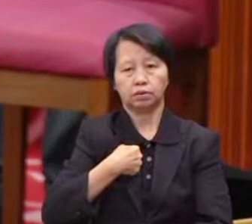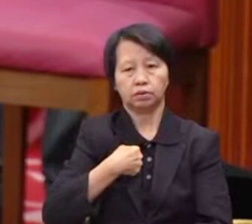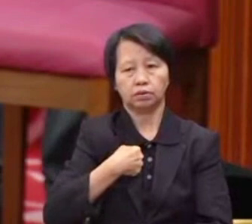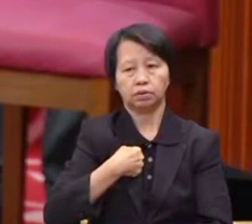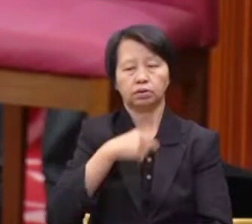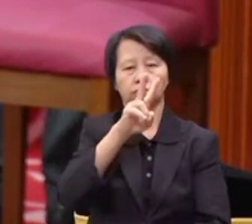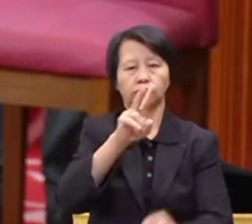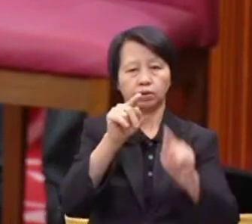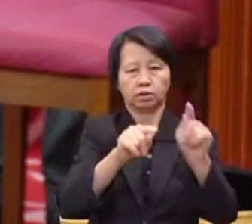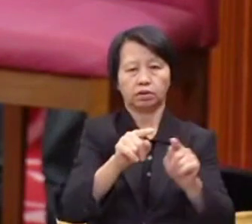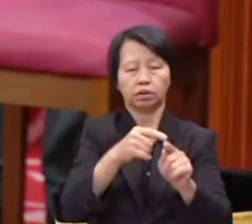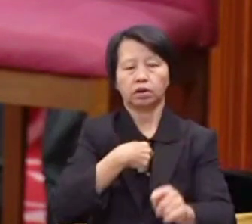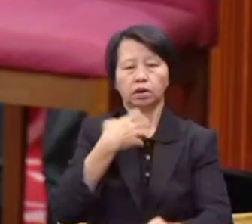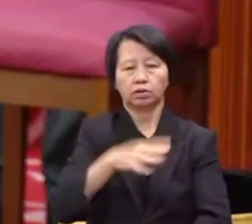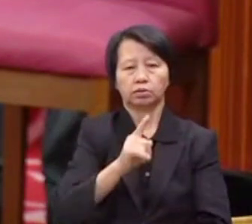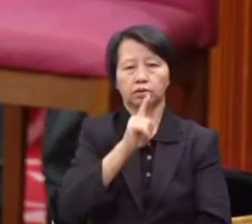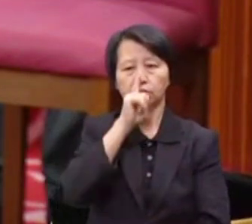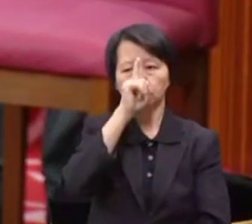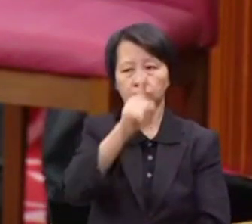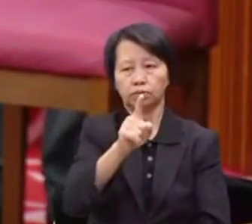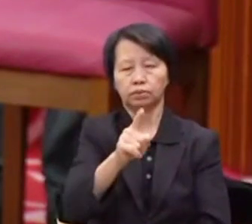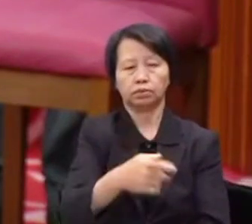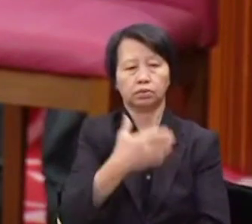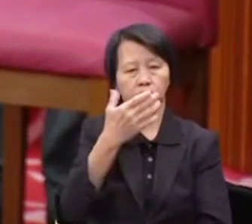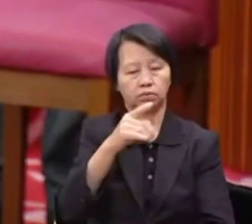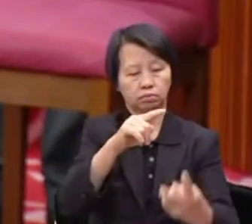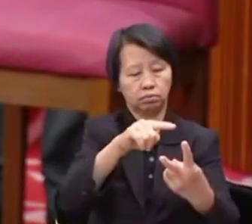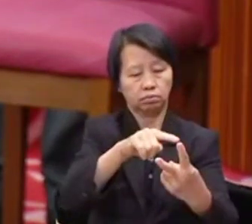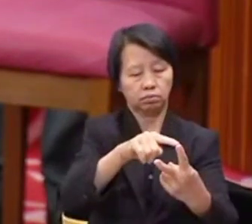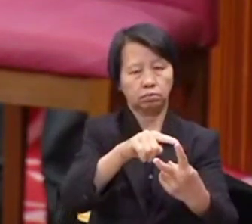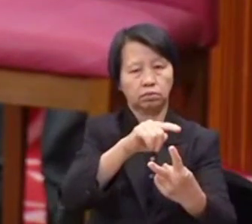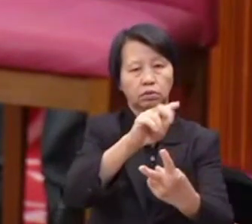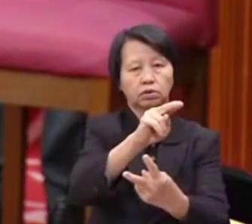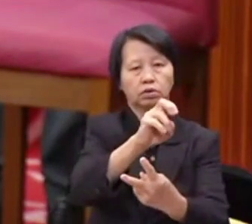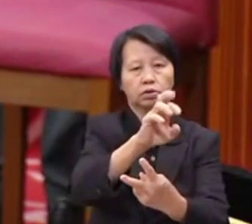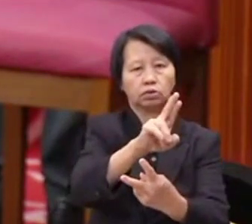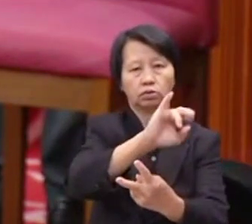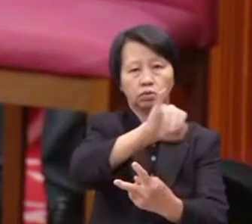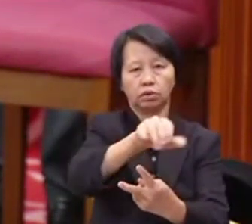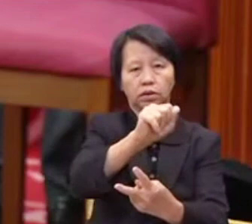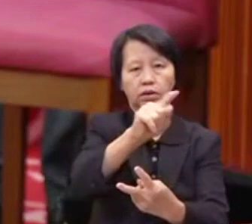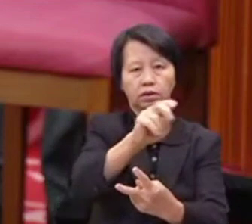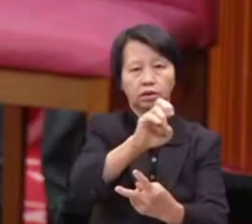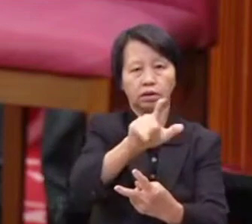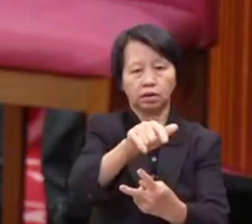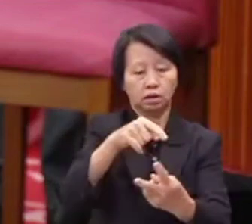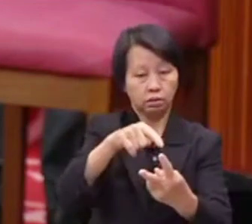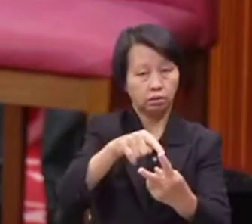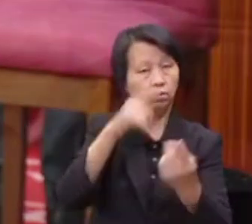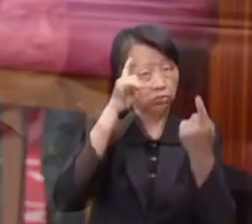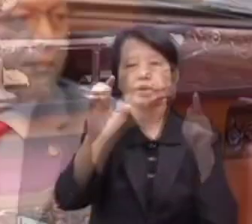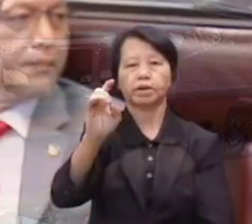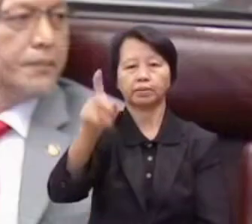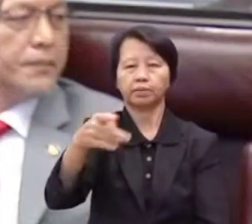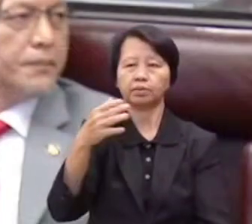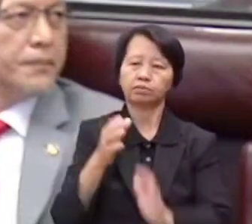2 dalam kurungan Saya telah memastikan bahwa beliau bersujud untuk berfirman jika dipilih